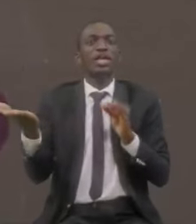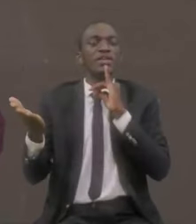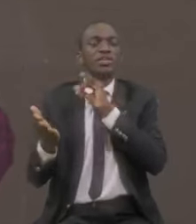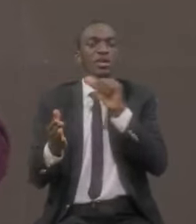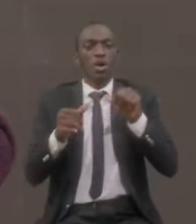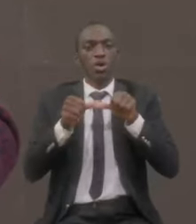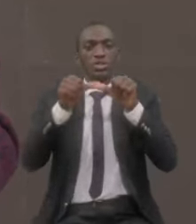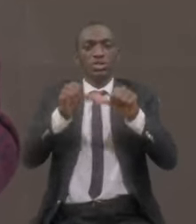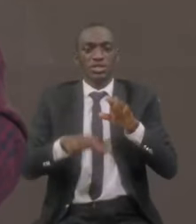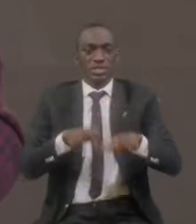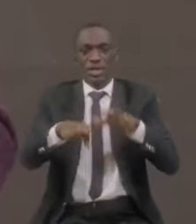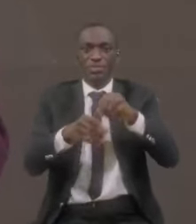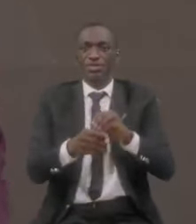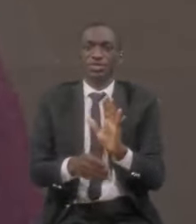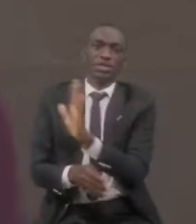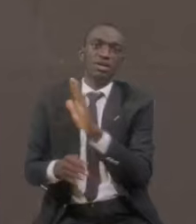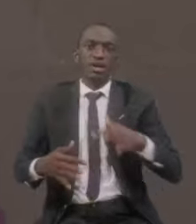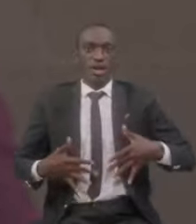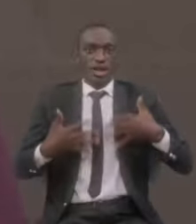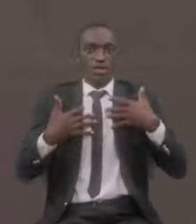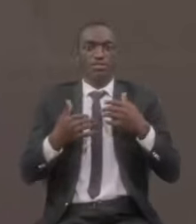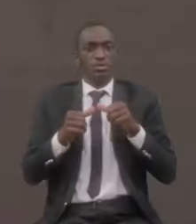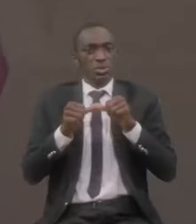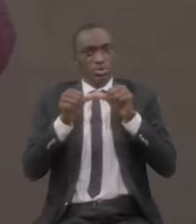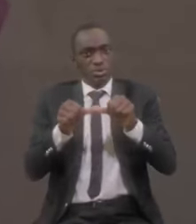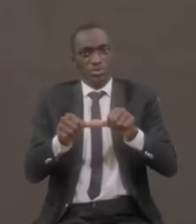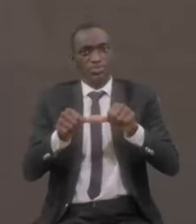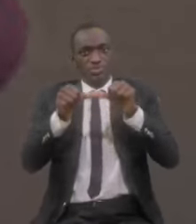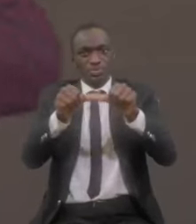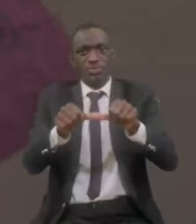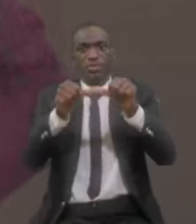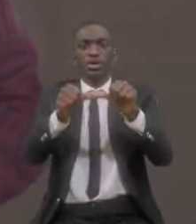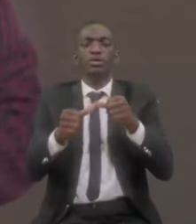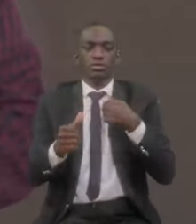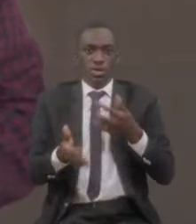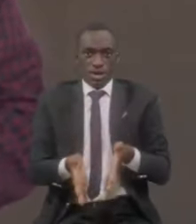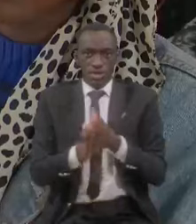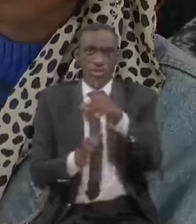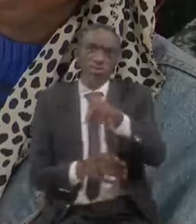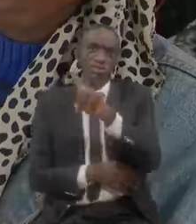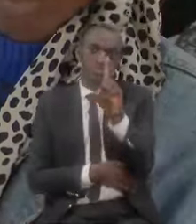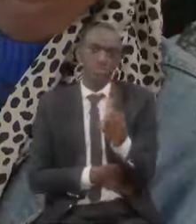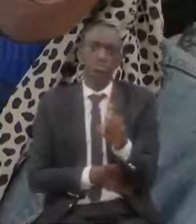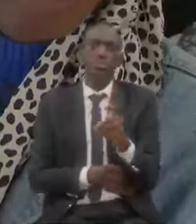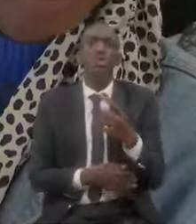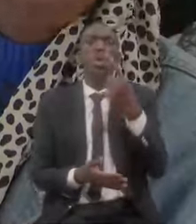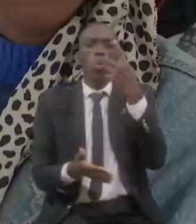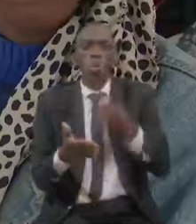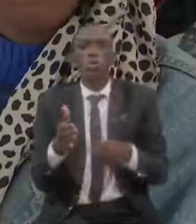dire qu'ils évoluent ainsi de suite. Et je vais te poser la question. Qu'est-ce que tu as fait cette